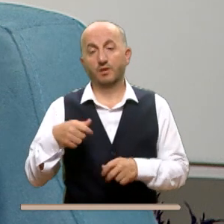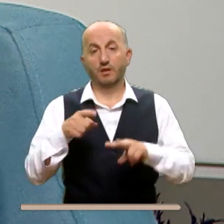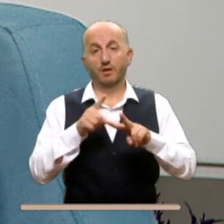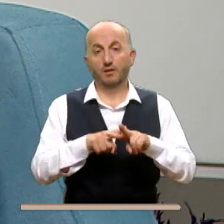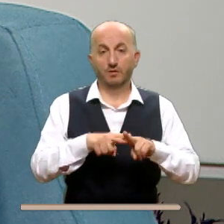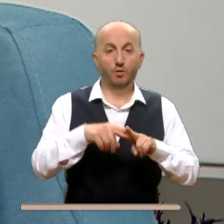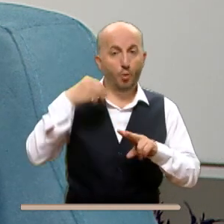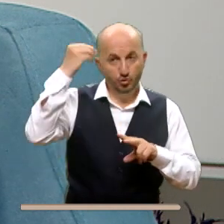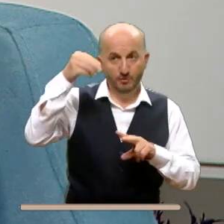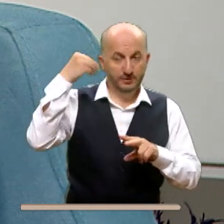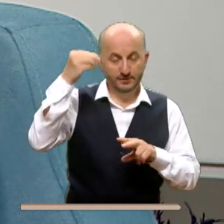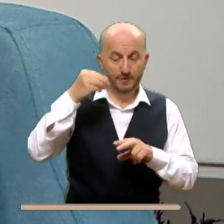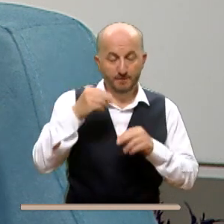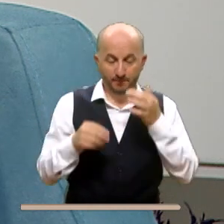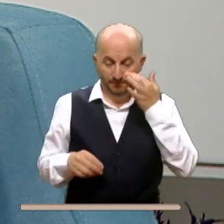Bey hocamıza,